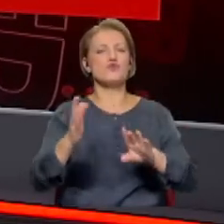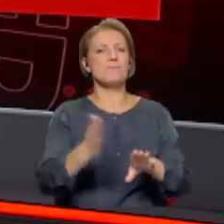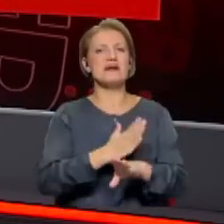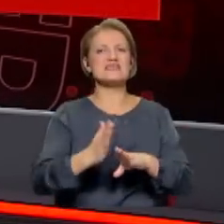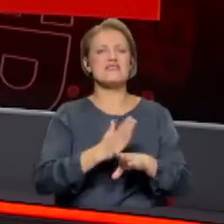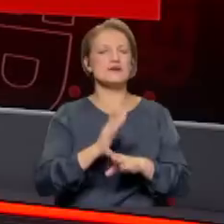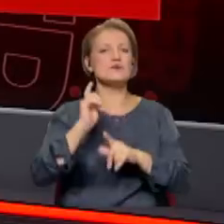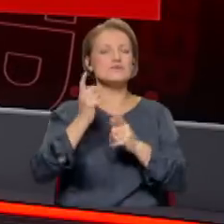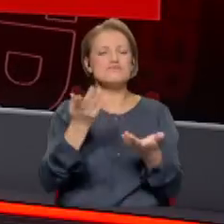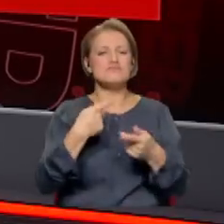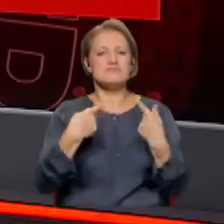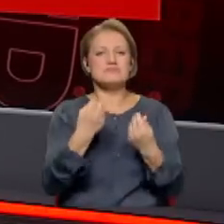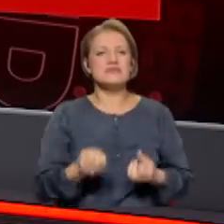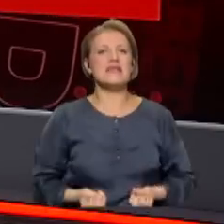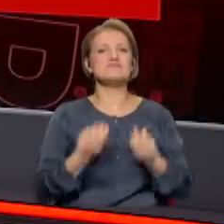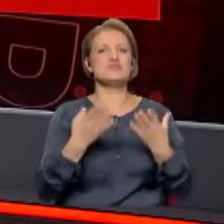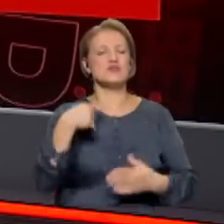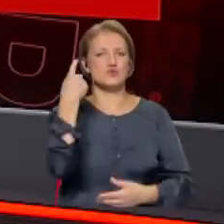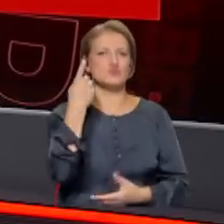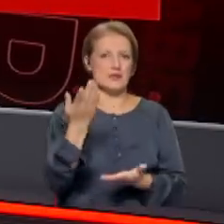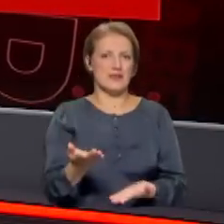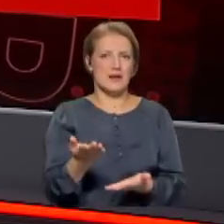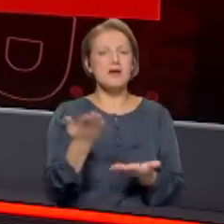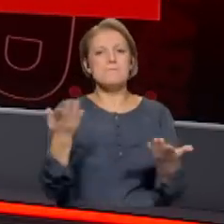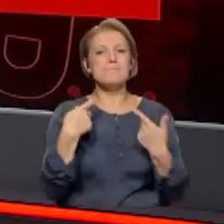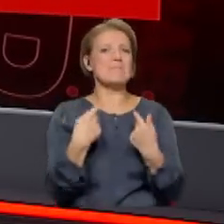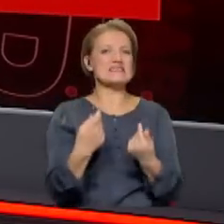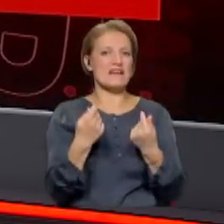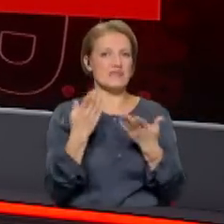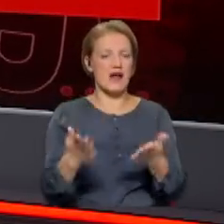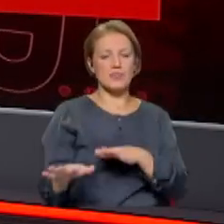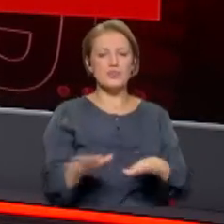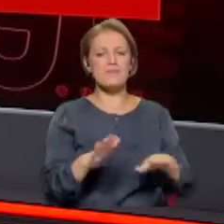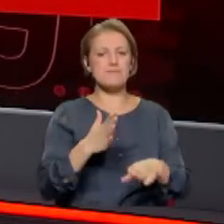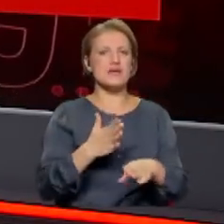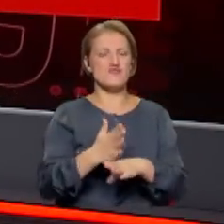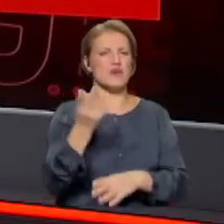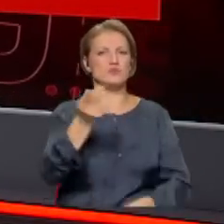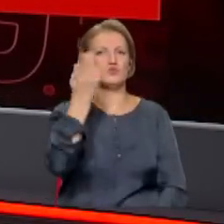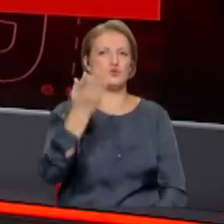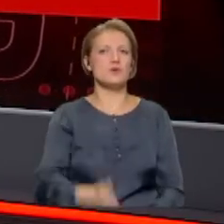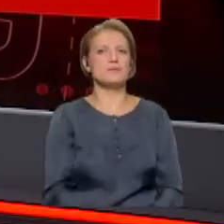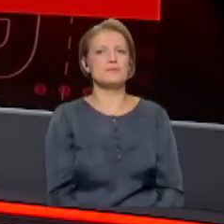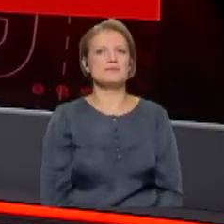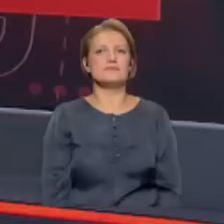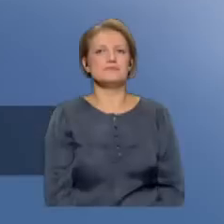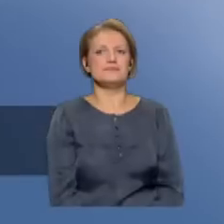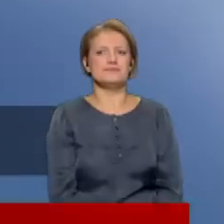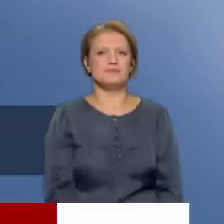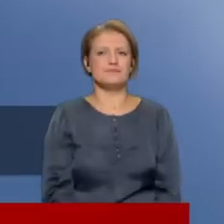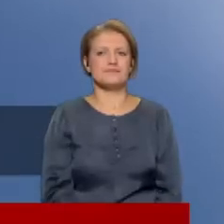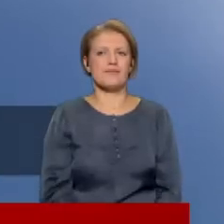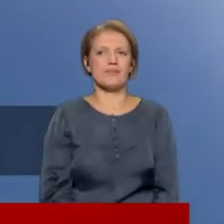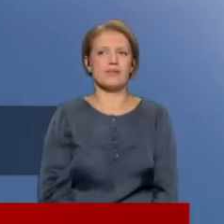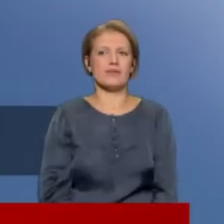maliyetlerinin altından kalkamayacaklarını düşünmeleri. Yani maliyetler deprem gerçeğini unutturdu.